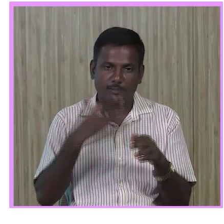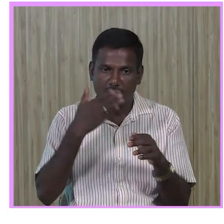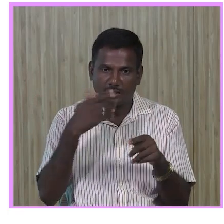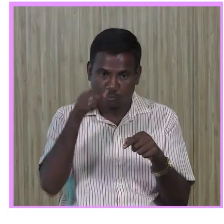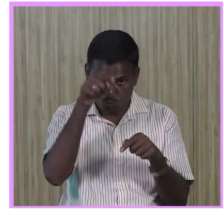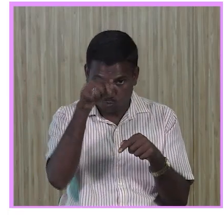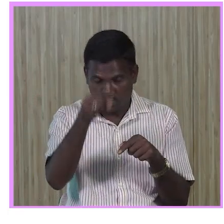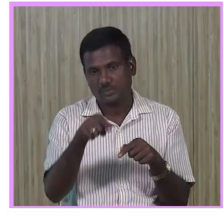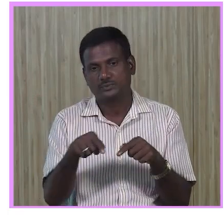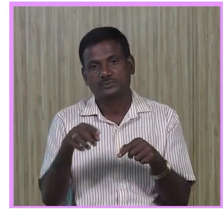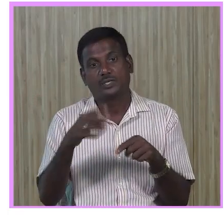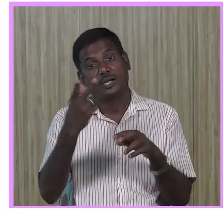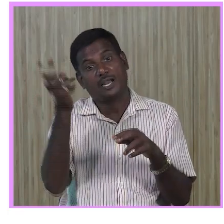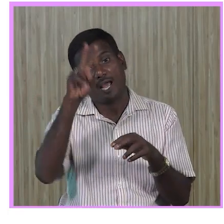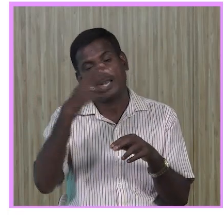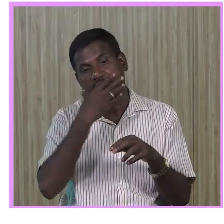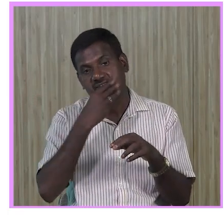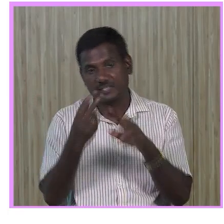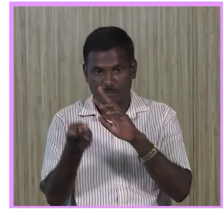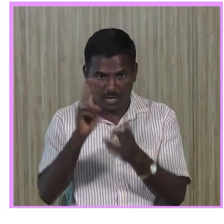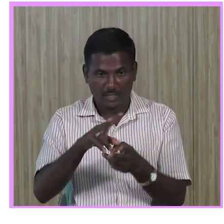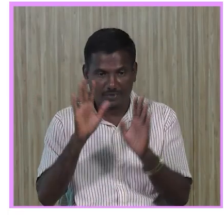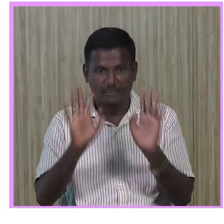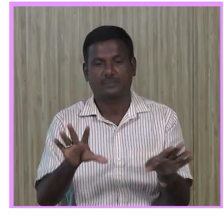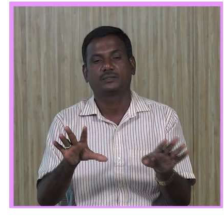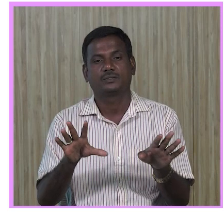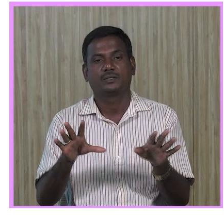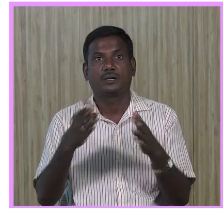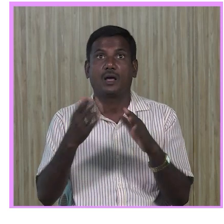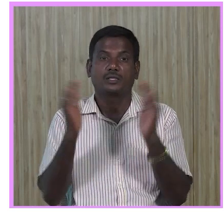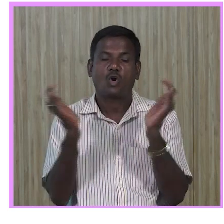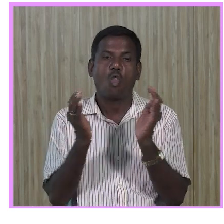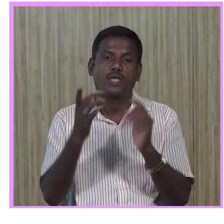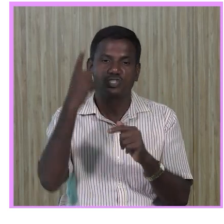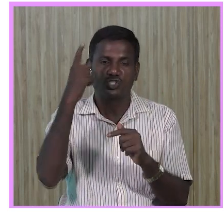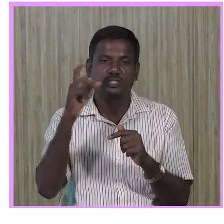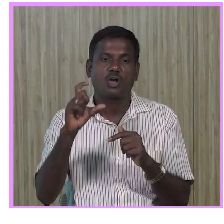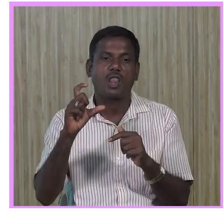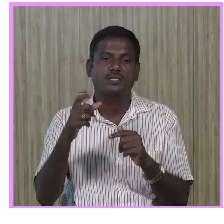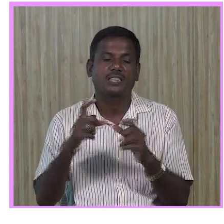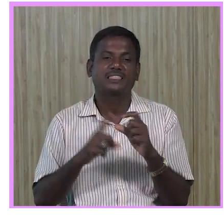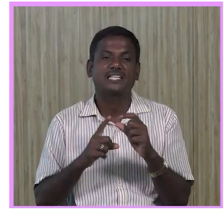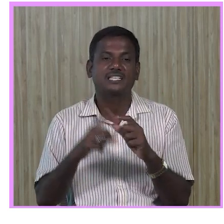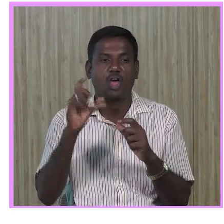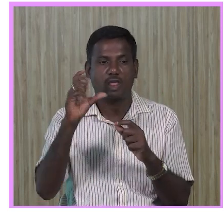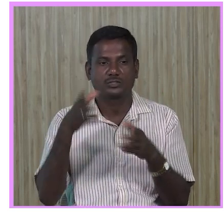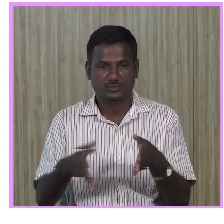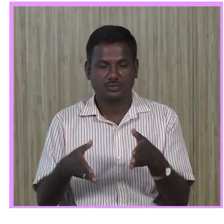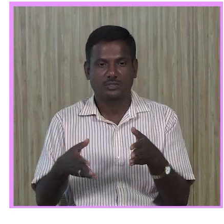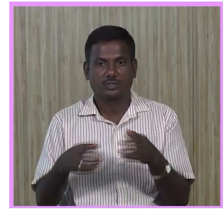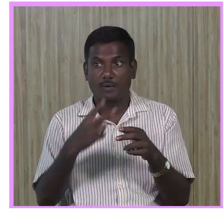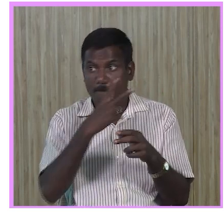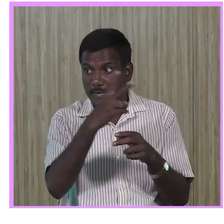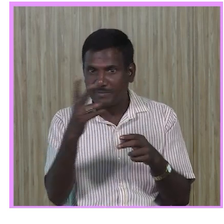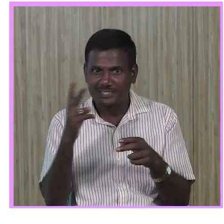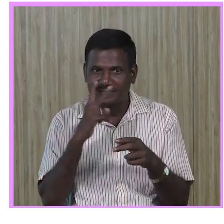மாணவர்களான நீங்கள் நாளைய விஞ்ஞானிகளாக வர வேண்டும் என்பதற்காக அந்த கல்லூரியில், தஞ்சை மாவட்டத்தில் இருக்கிற ஒரு கல்லூரியில் இது மாதிரி ஒரு